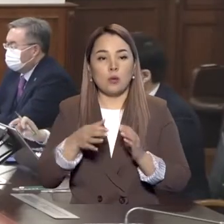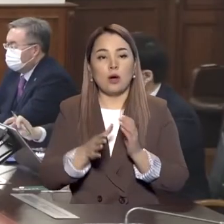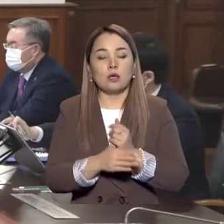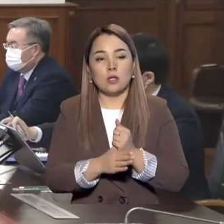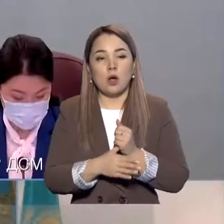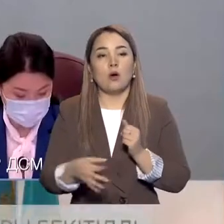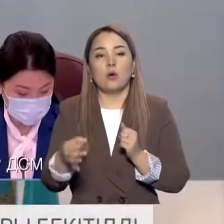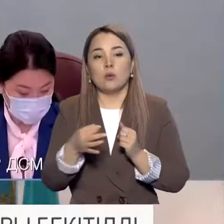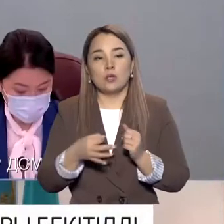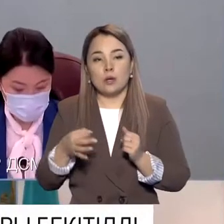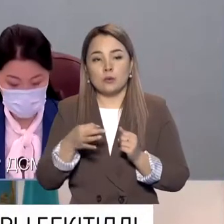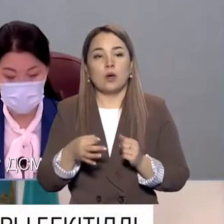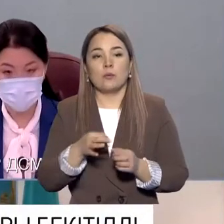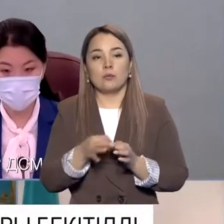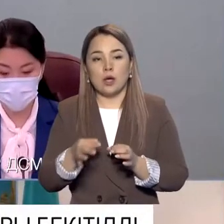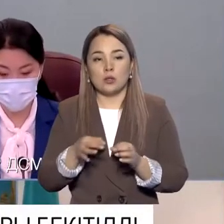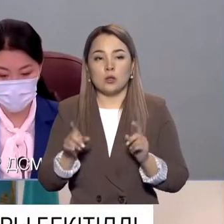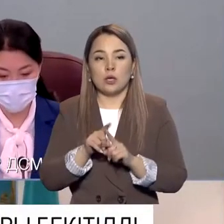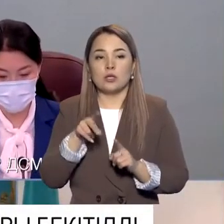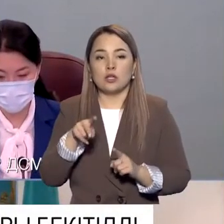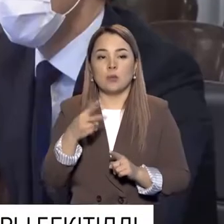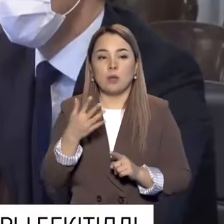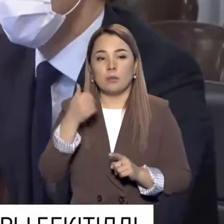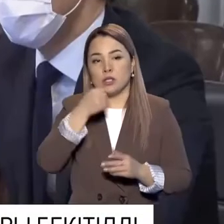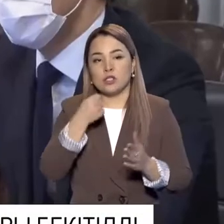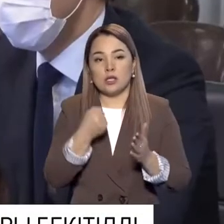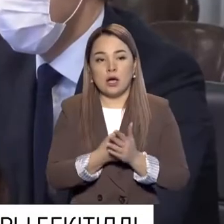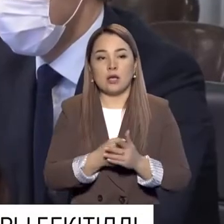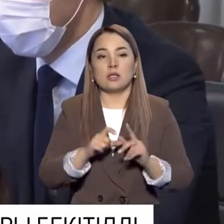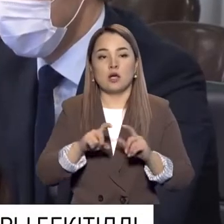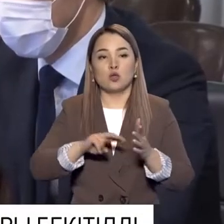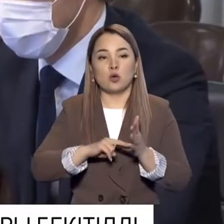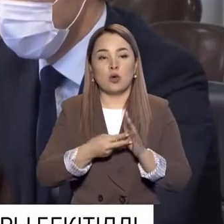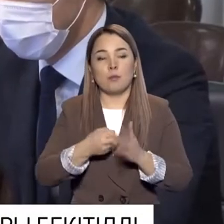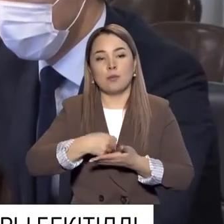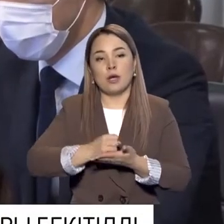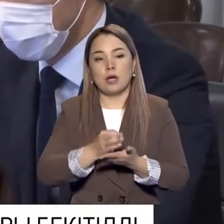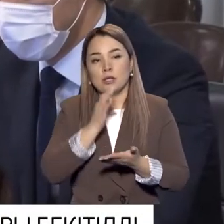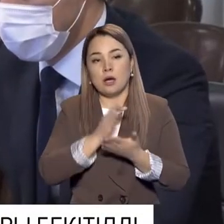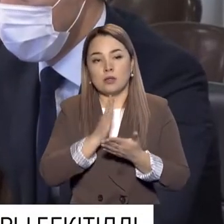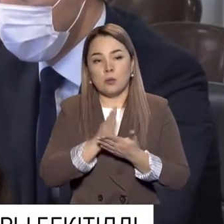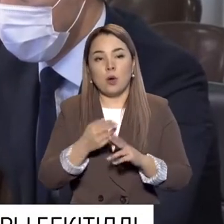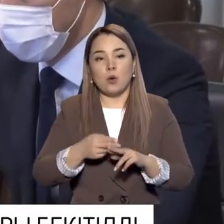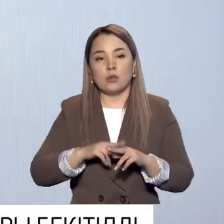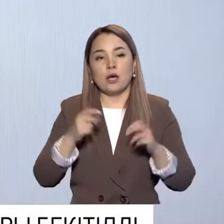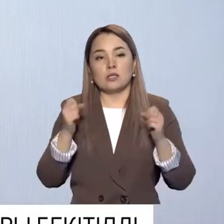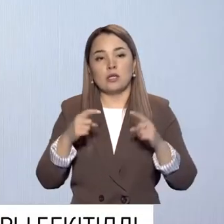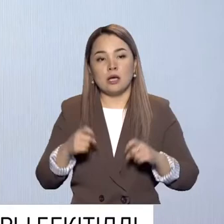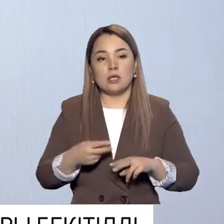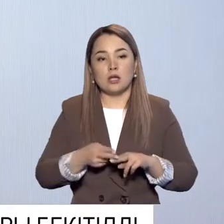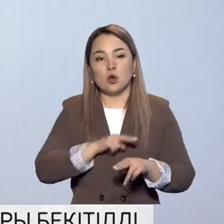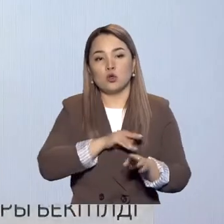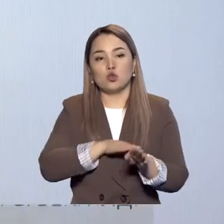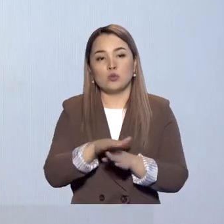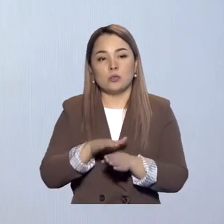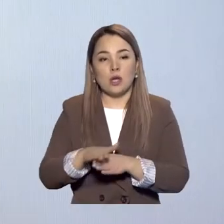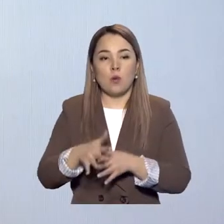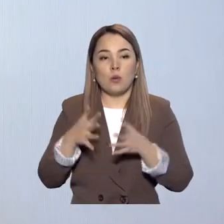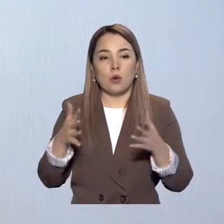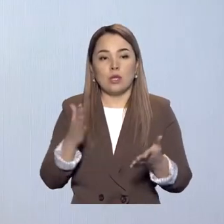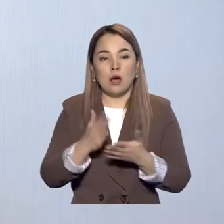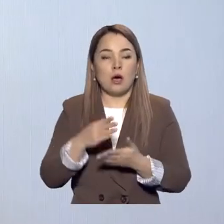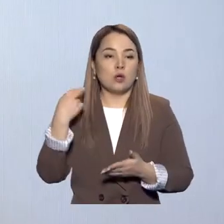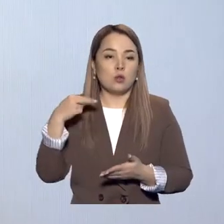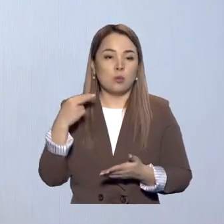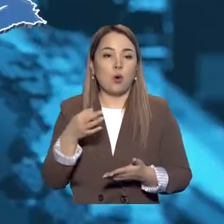Маңғыстау облыстарын дамытудың 2025 жылға дейінгі кешенді жоспары бекітілді. Оған сай атқарылатын жұмыс көп. Мәселен, Ақтөбе